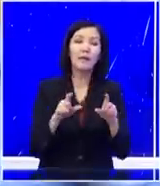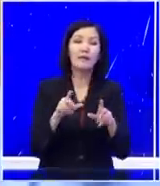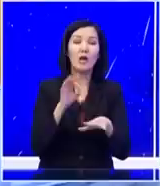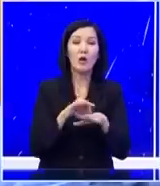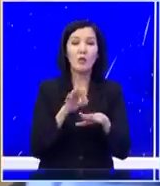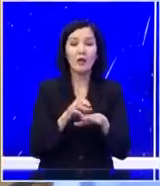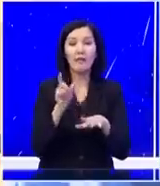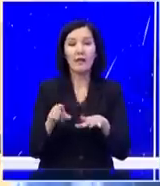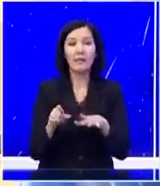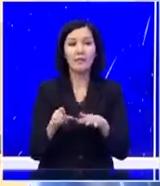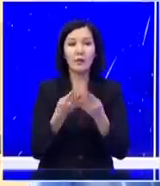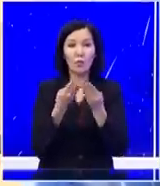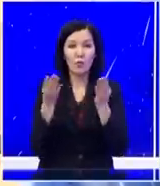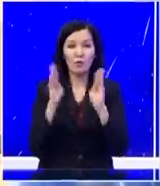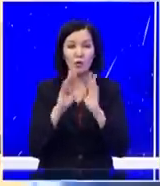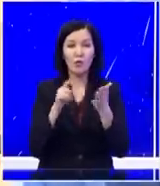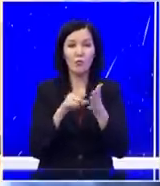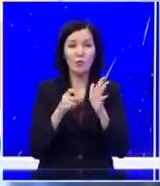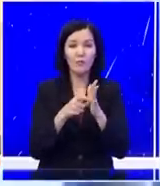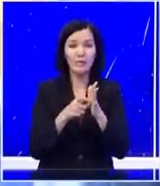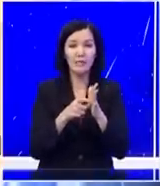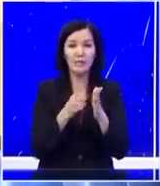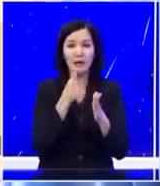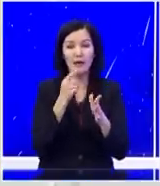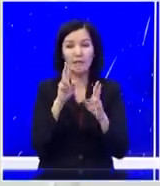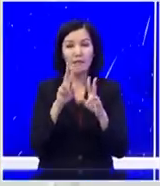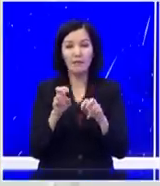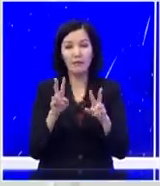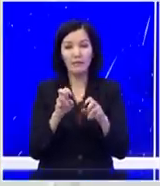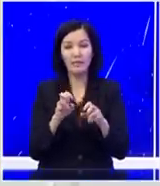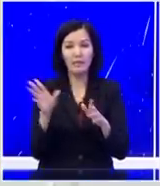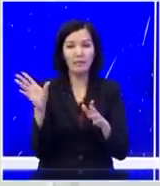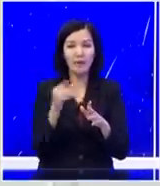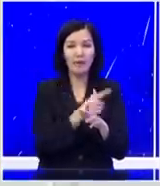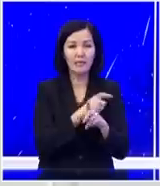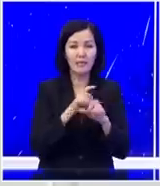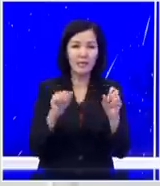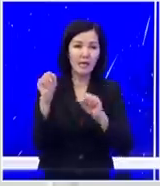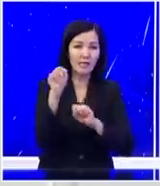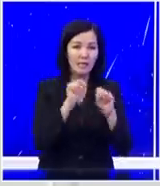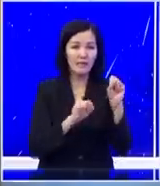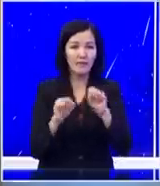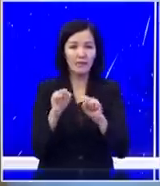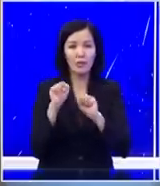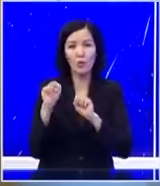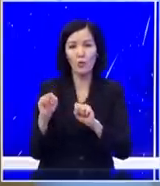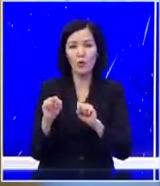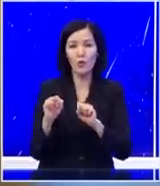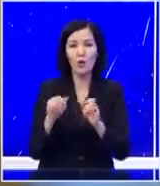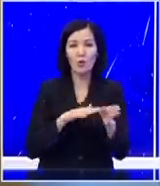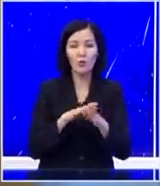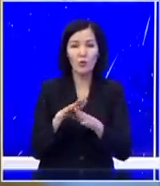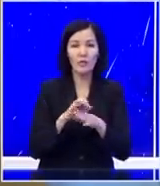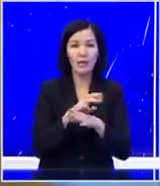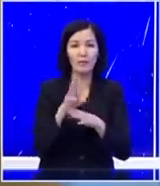науқастар алдымен мына оқшаулау бөлмесіне кіріп сынама тапсырады. Мұнда барлық санитарлық дезинфекция және сақтық шаралары толықтай